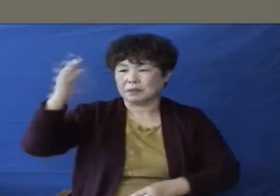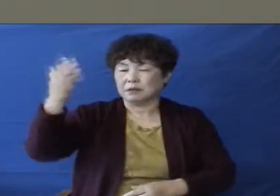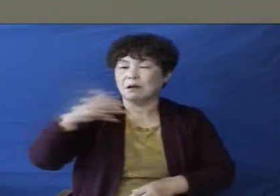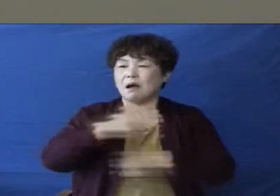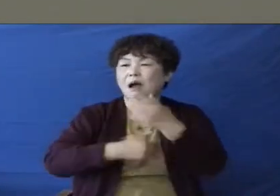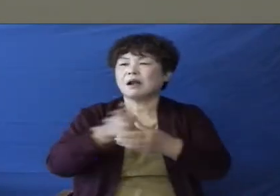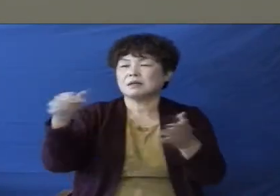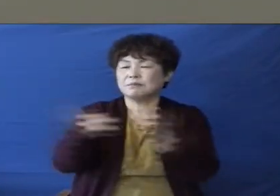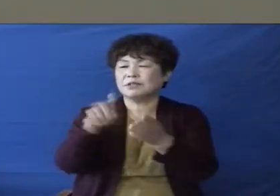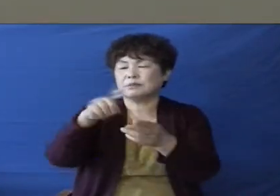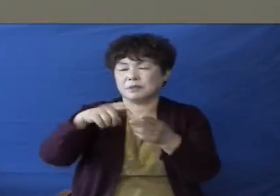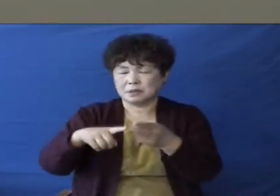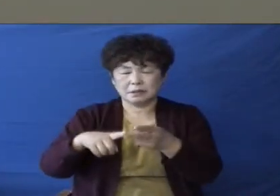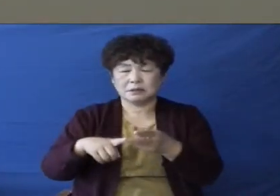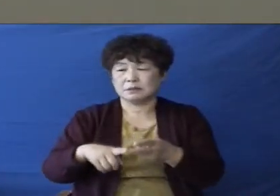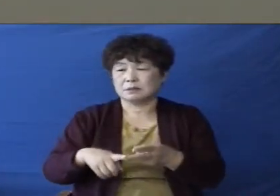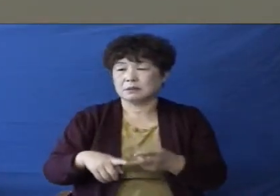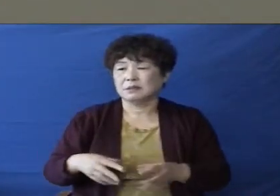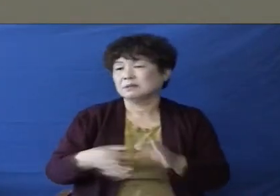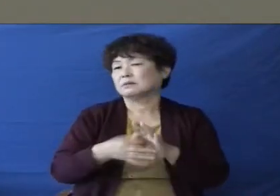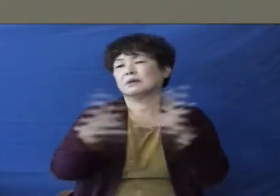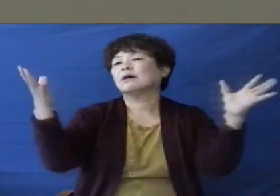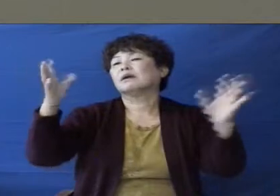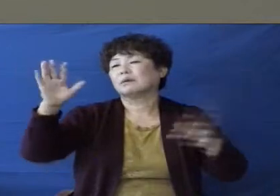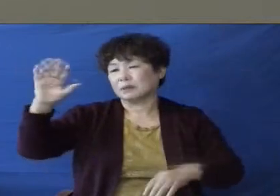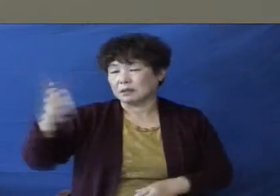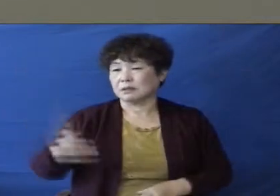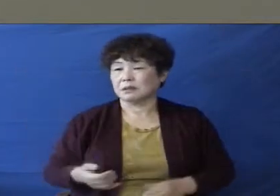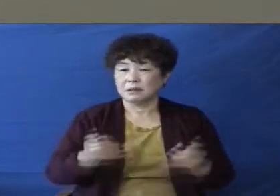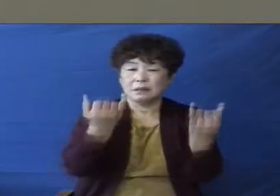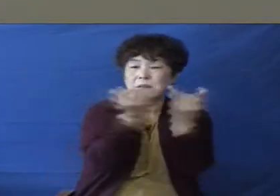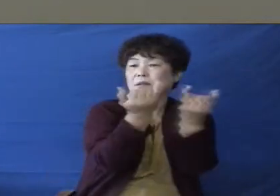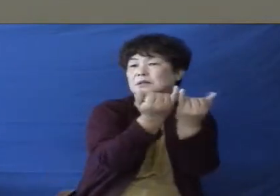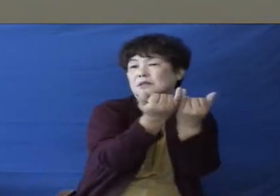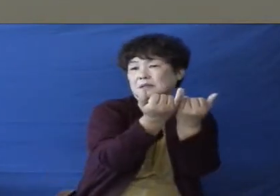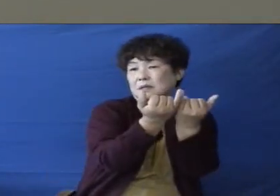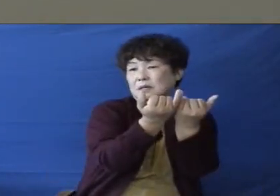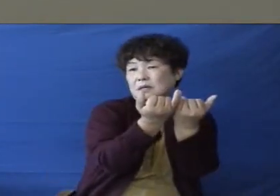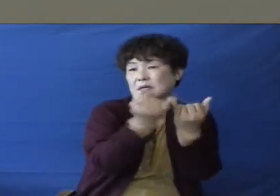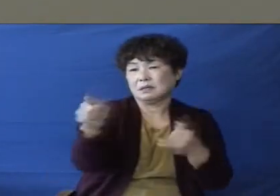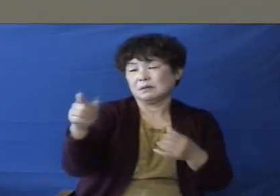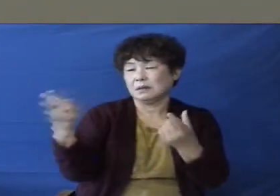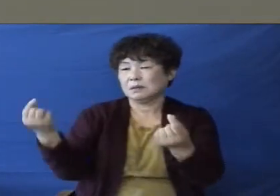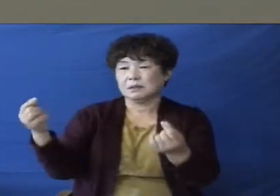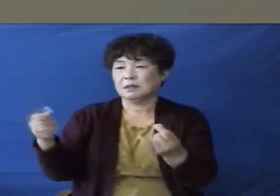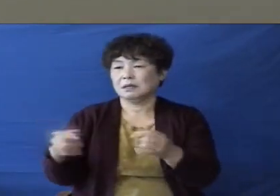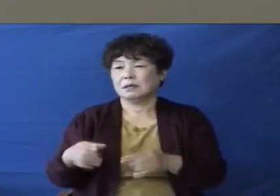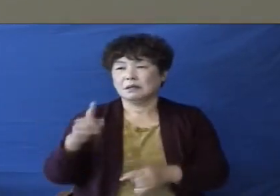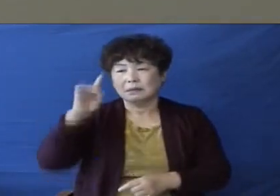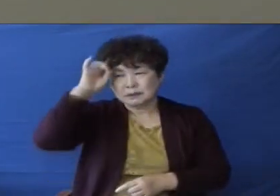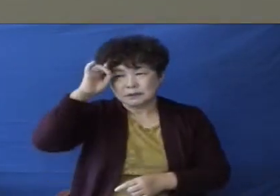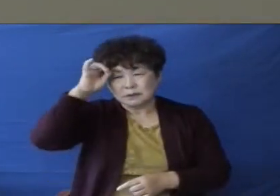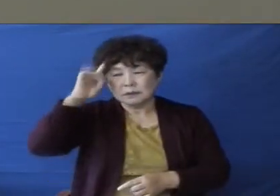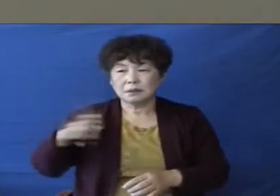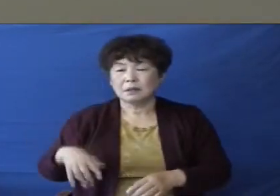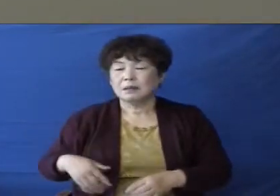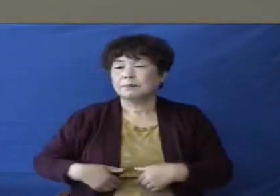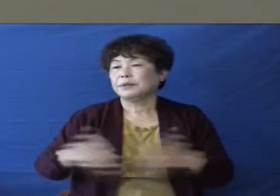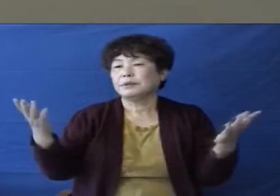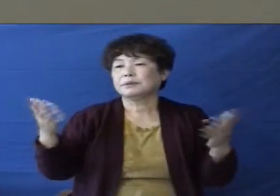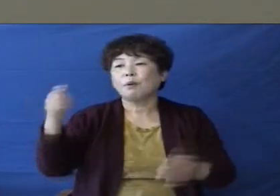국주 병 여인은 그런거에 신경 쓸 수가 없어요 왜 레벨이 안돼